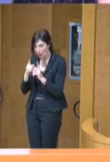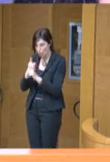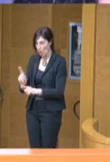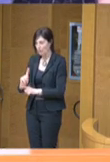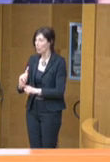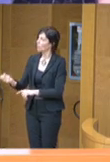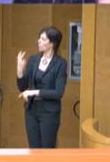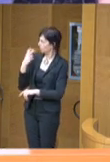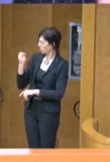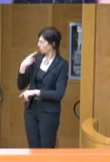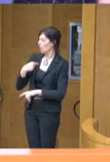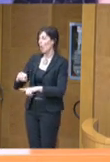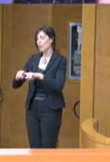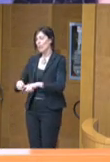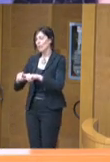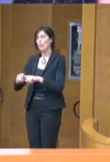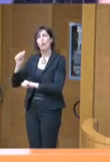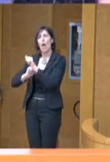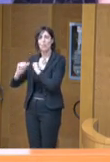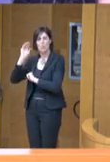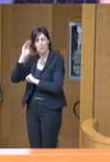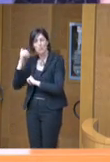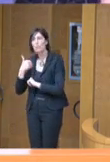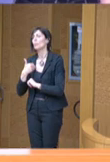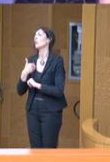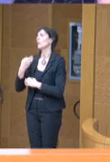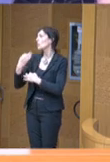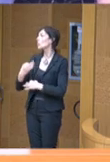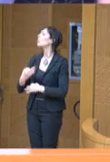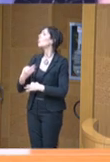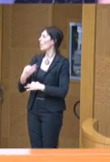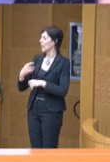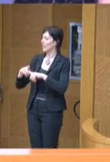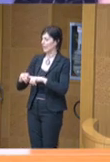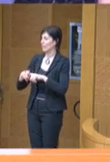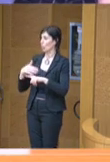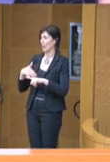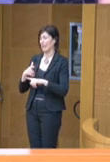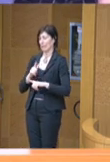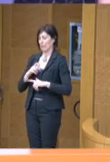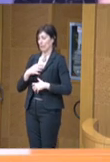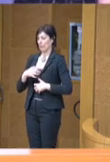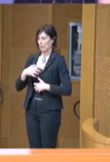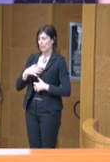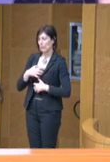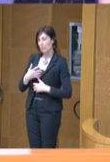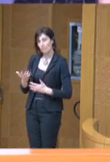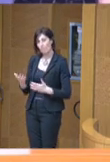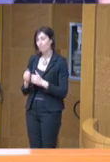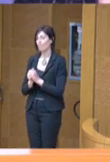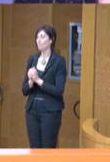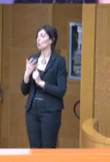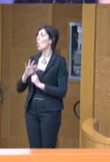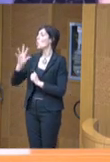testimonianze che ho sentito prima sono testimonianze certamente molto inquietanti. Poi c'è un altro tema